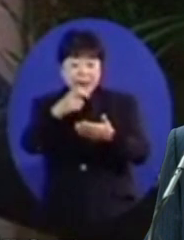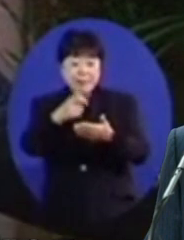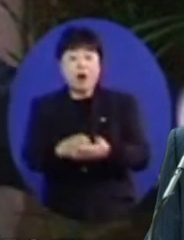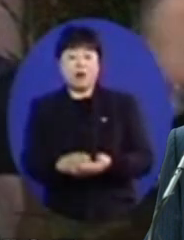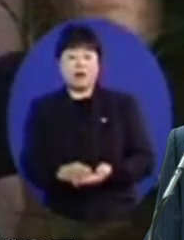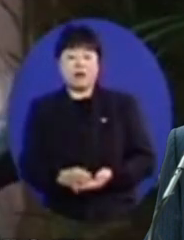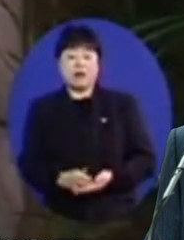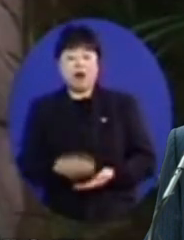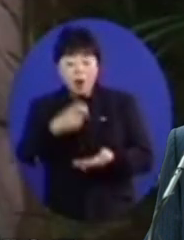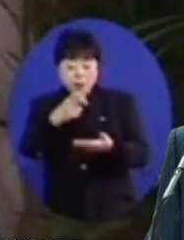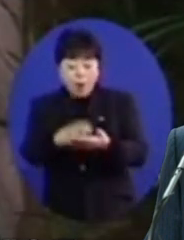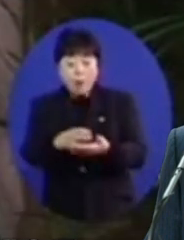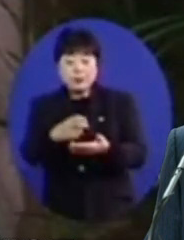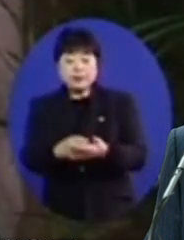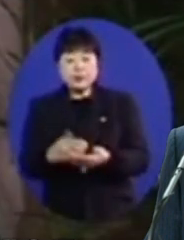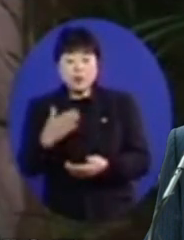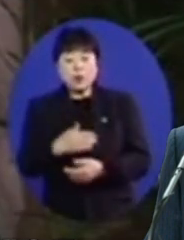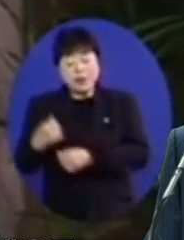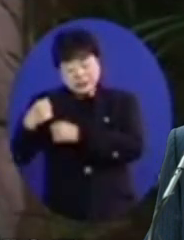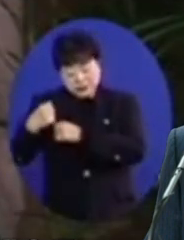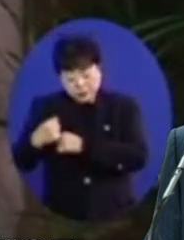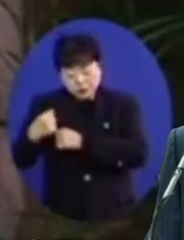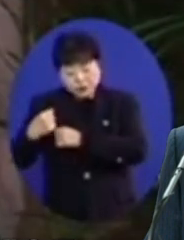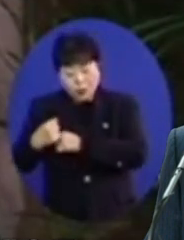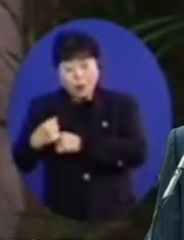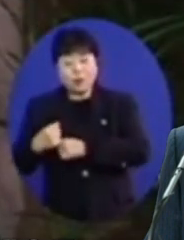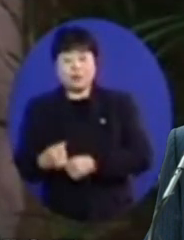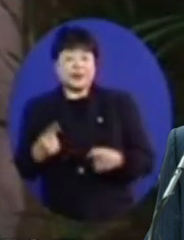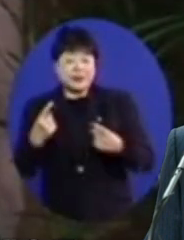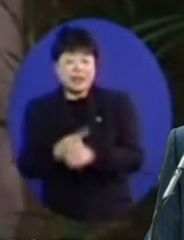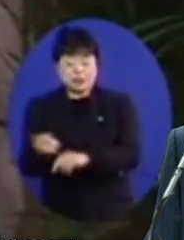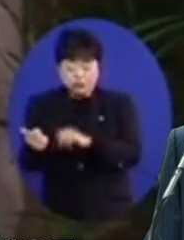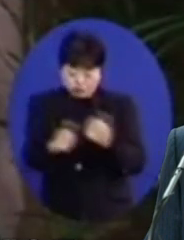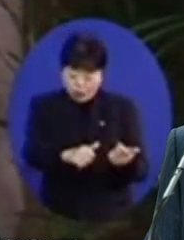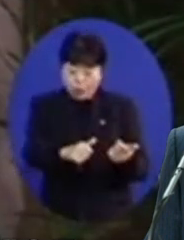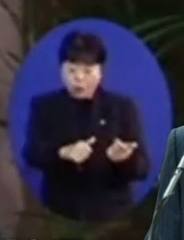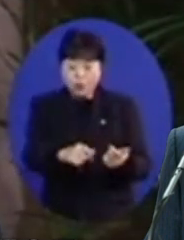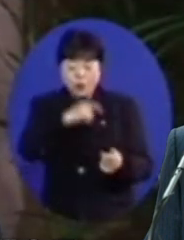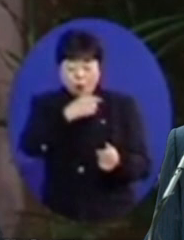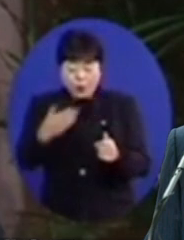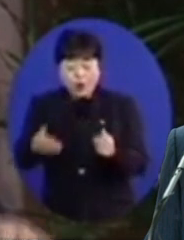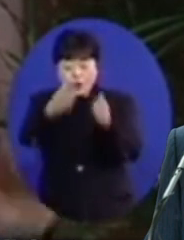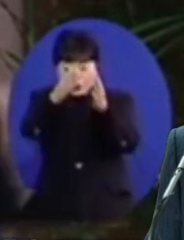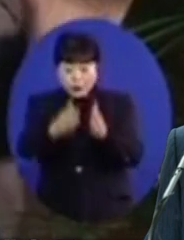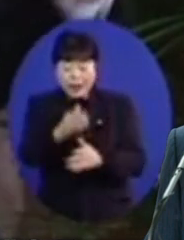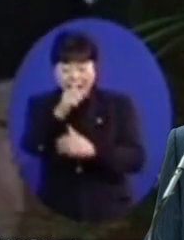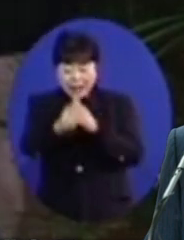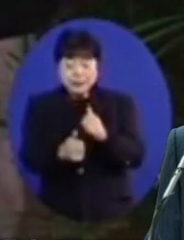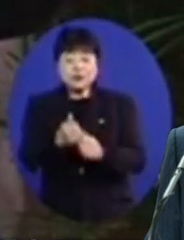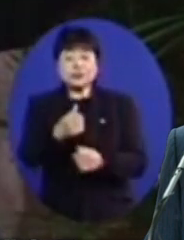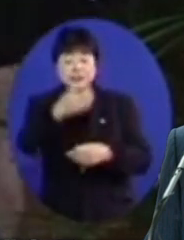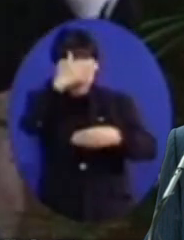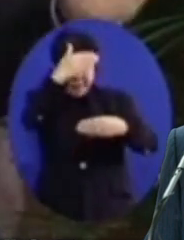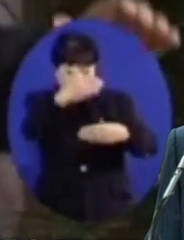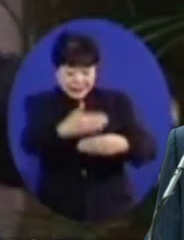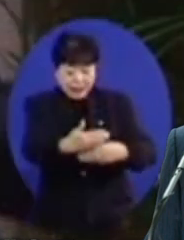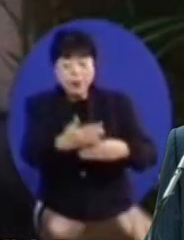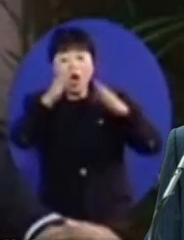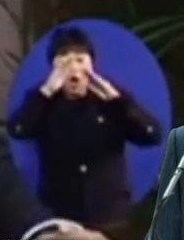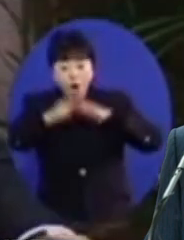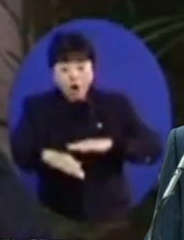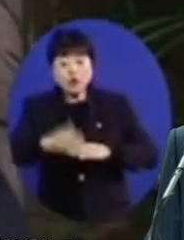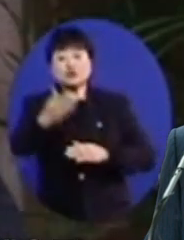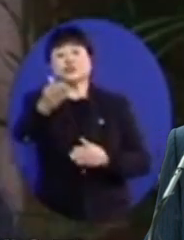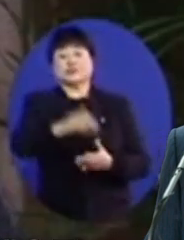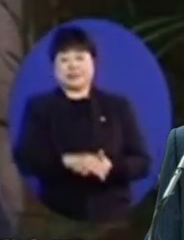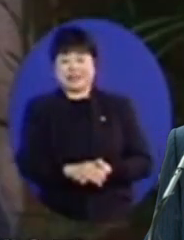법조문을 몸에 짊어지시고 대신 죽어 주심으로 그 보혈을 통해서 하나님과 우리 사이에 막힌 담을 헐어 버리셨습니다